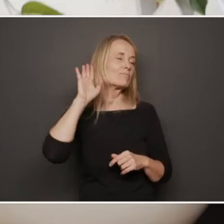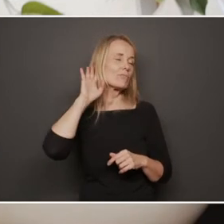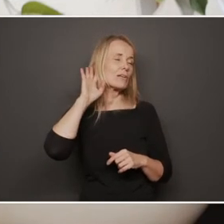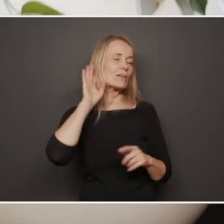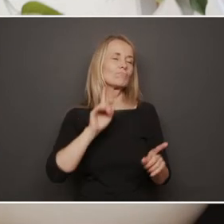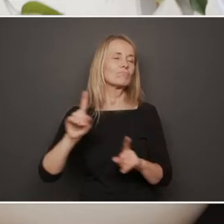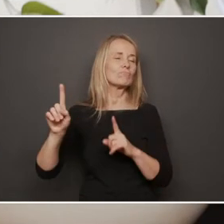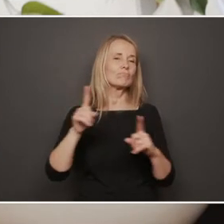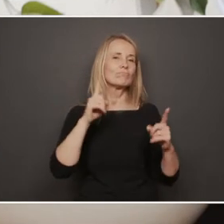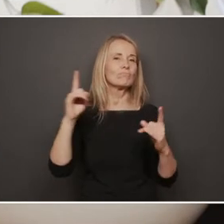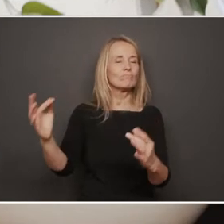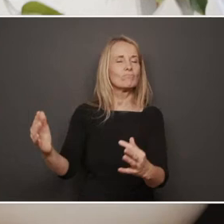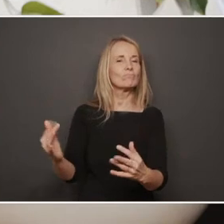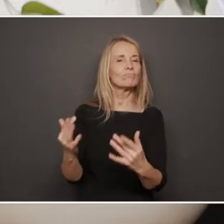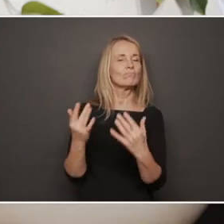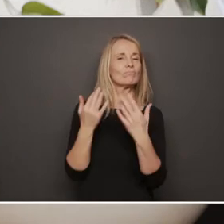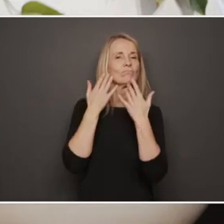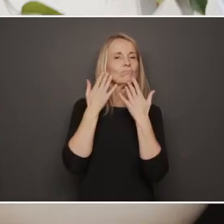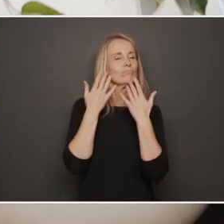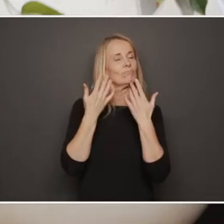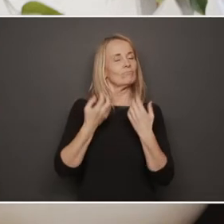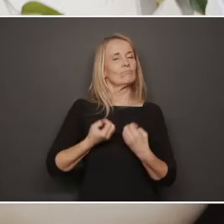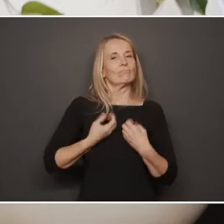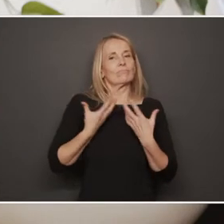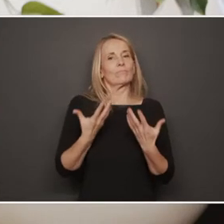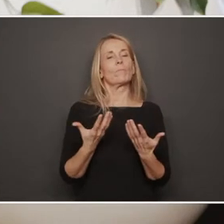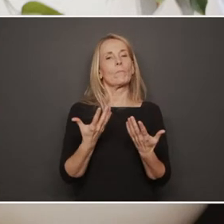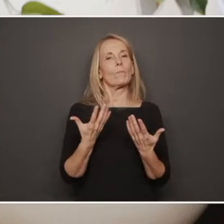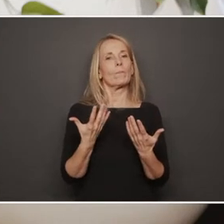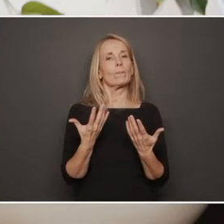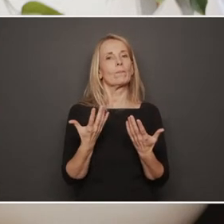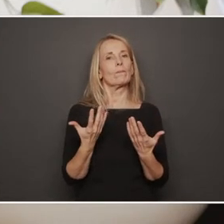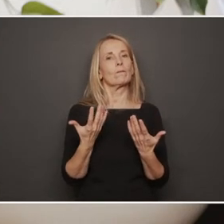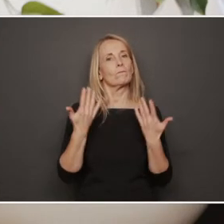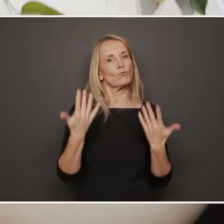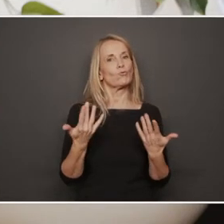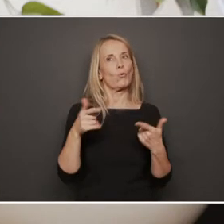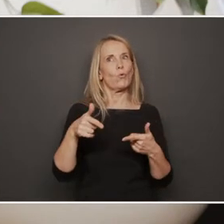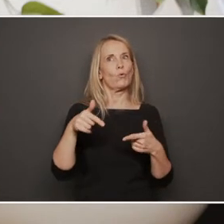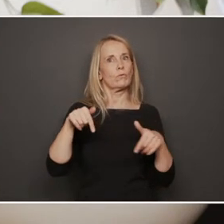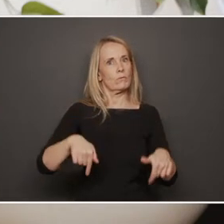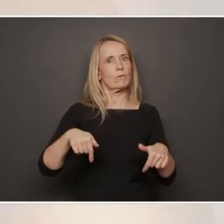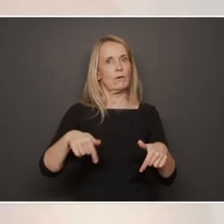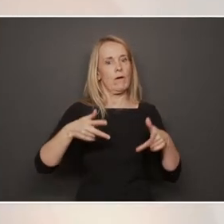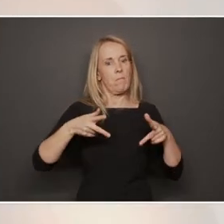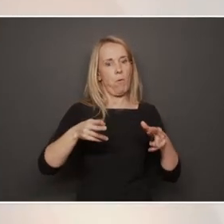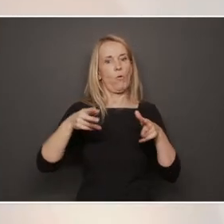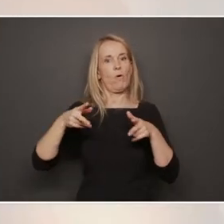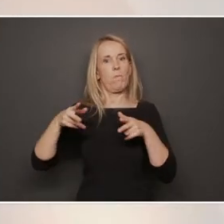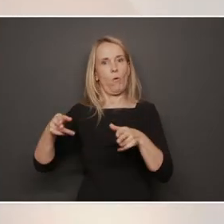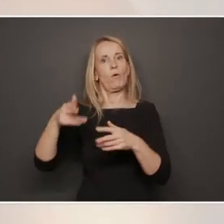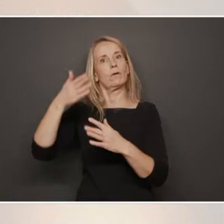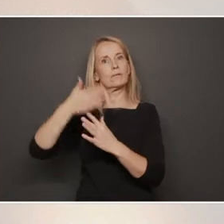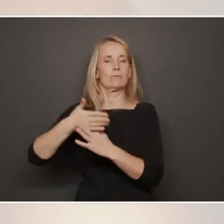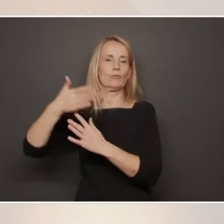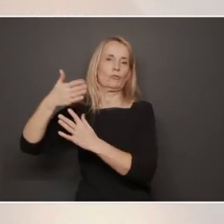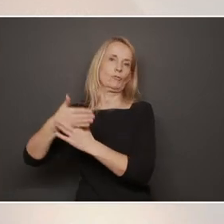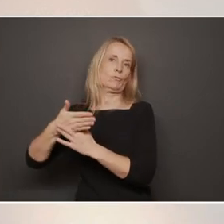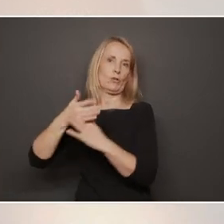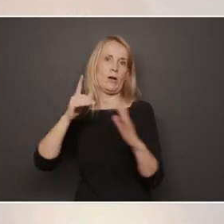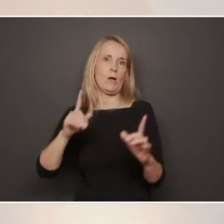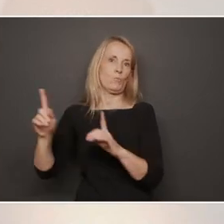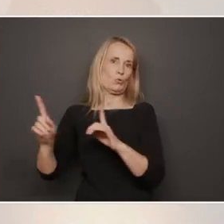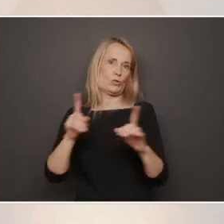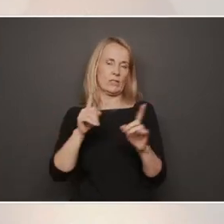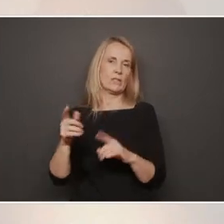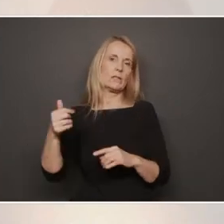zu inspirieren und diese Vorstellungsblöcke immer wieder musikalisch zu